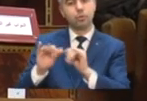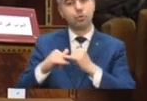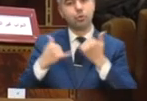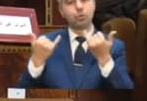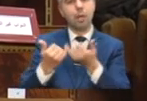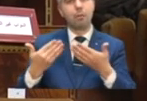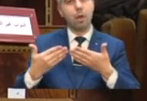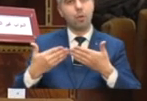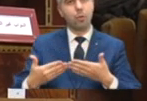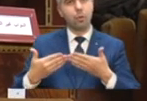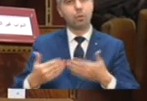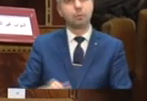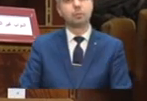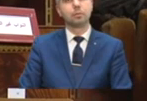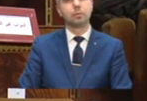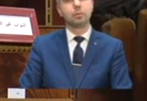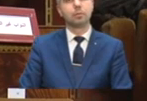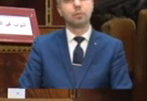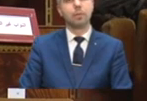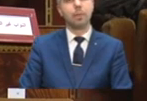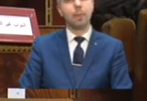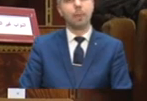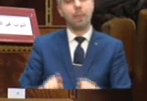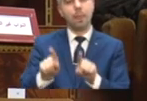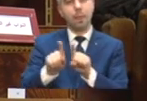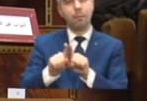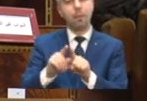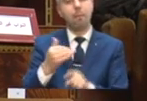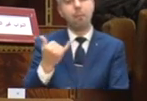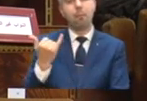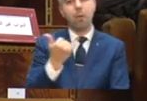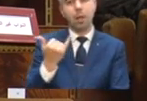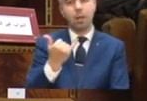السيدة الرئيسة لا زلت لم تعالجي أمرا مهما.